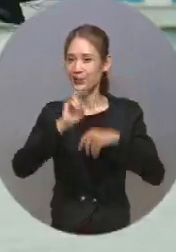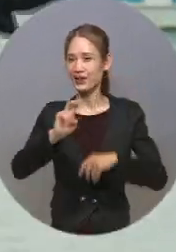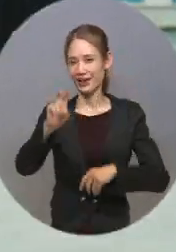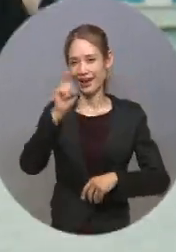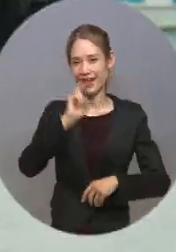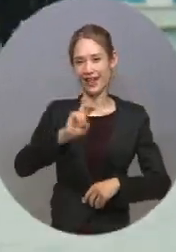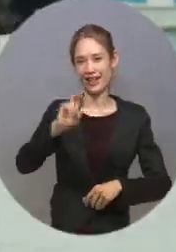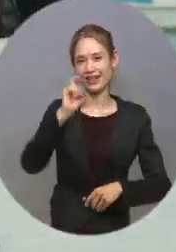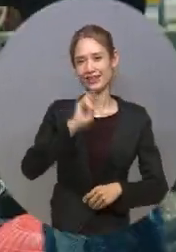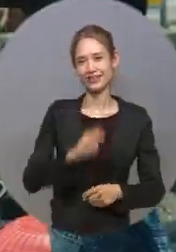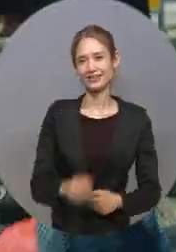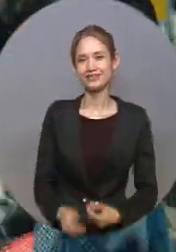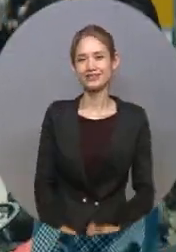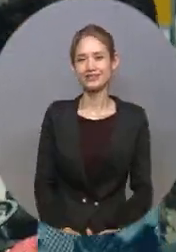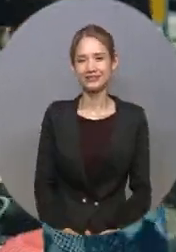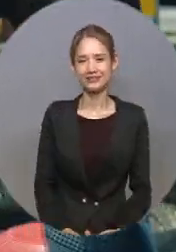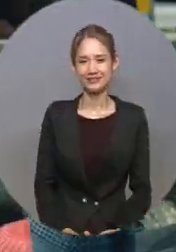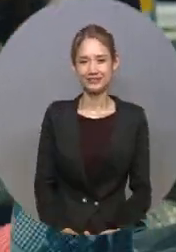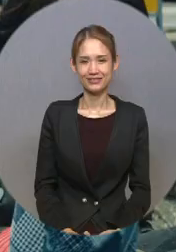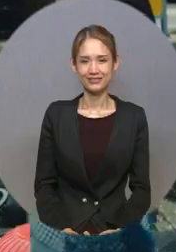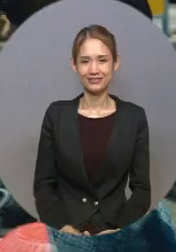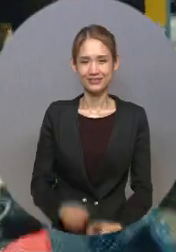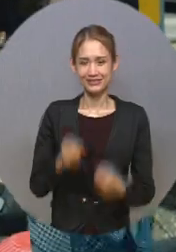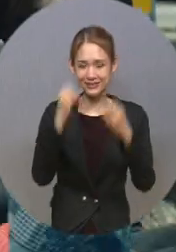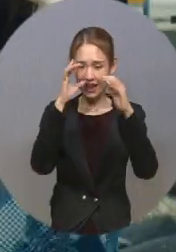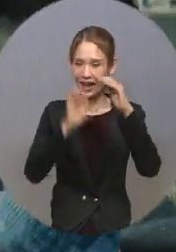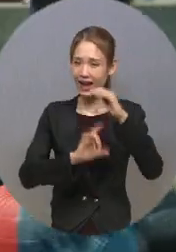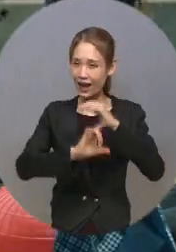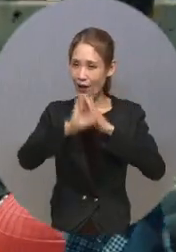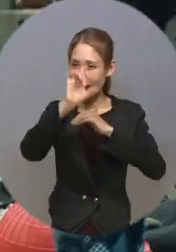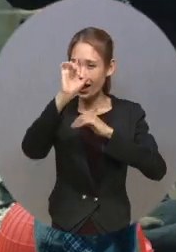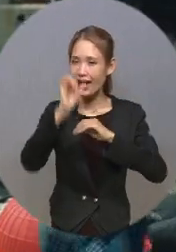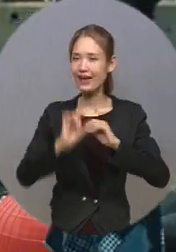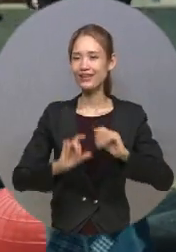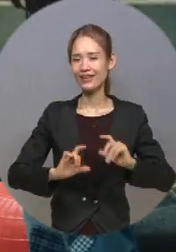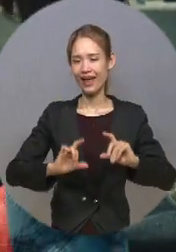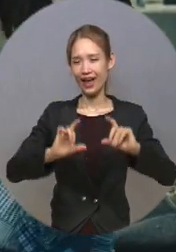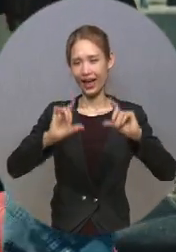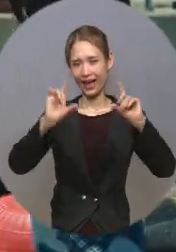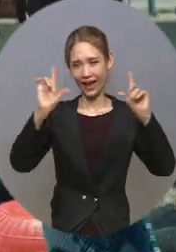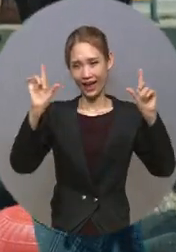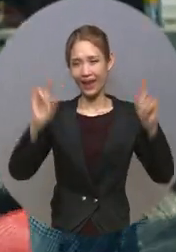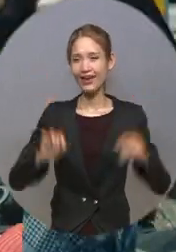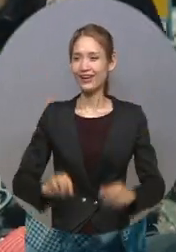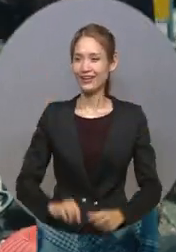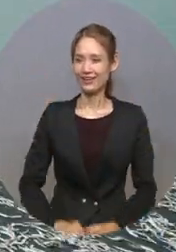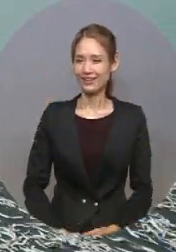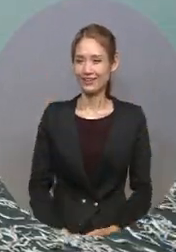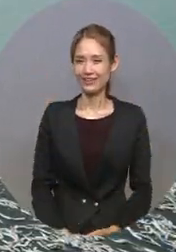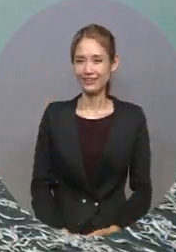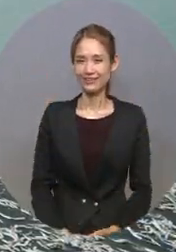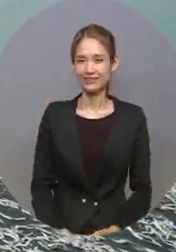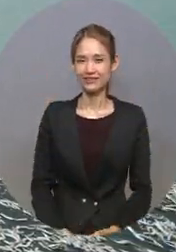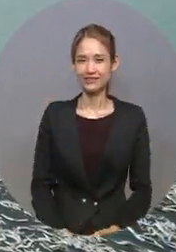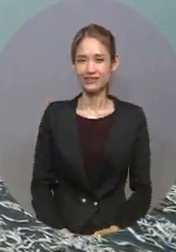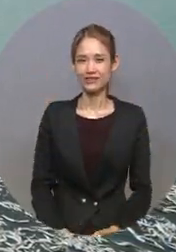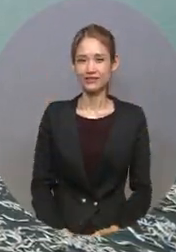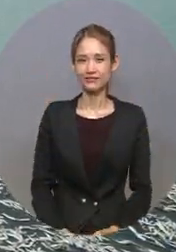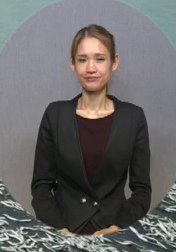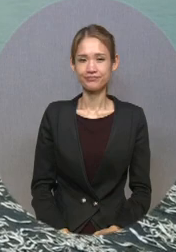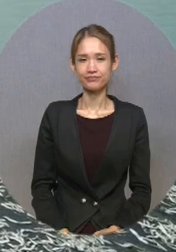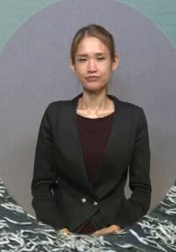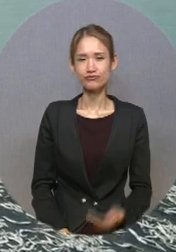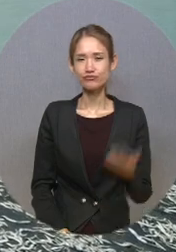발떡 일어나. 새 아침이 밝아 왔네요. 어? 근데